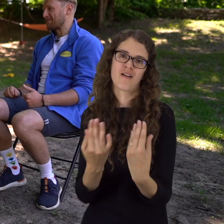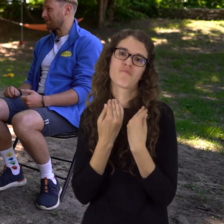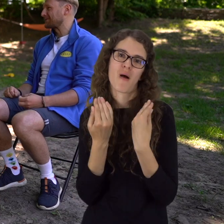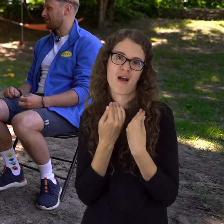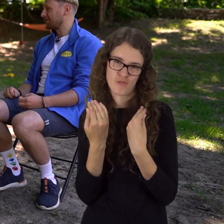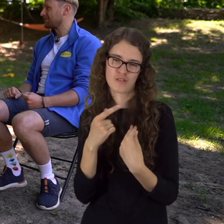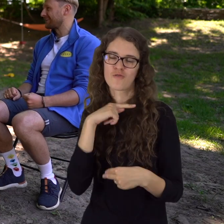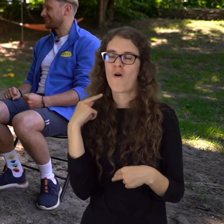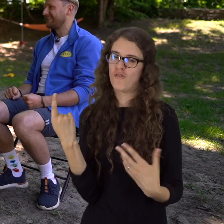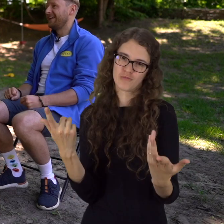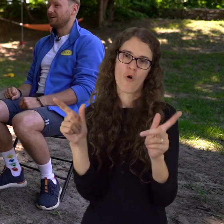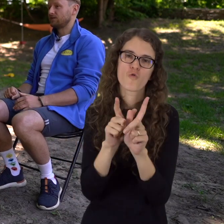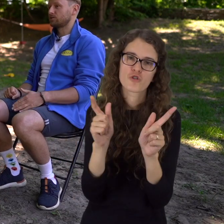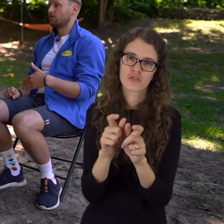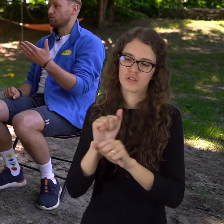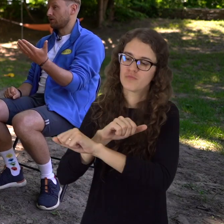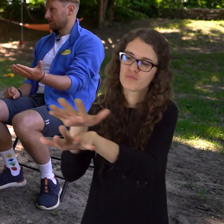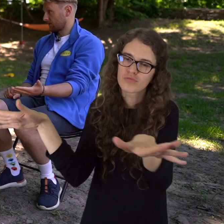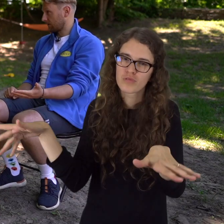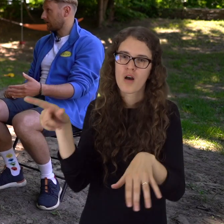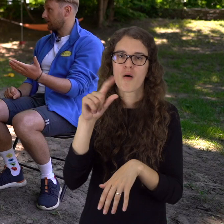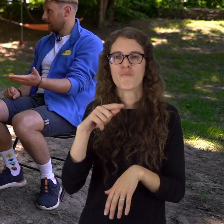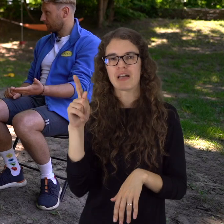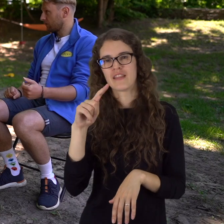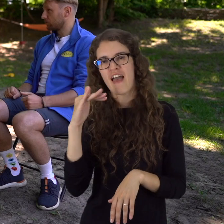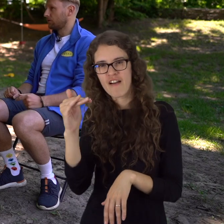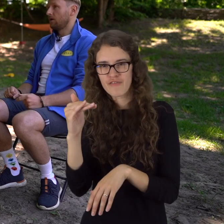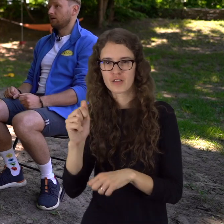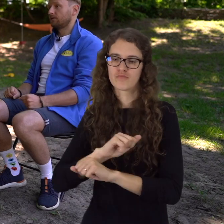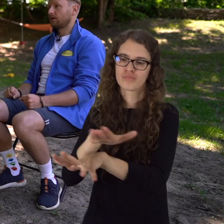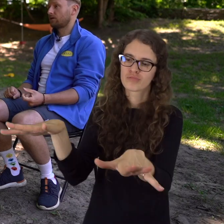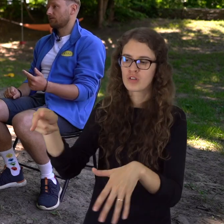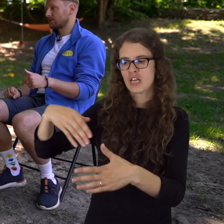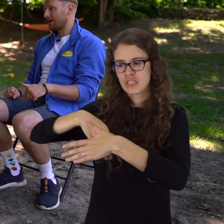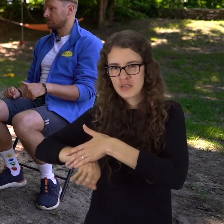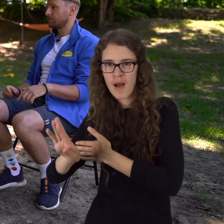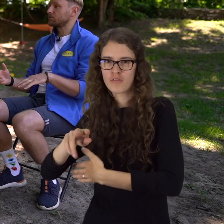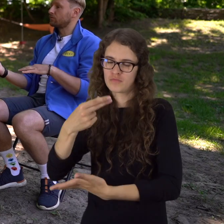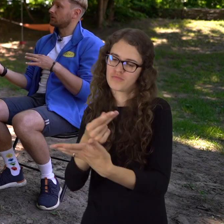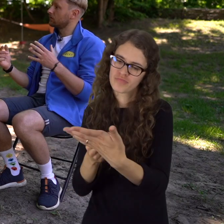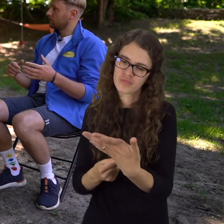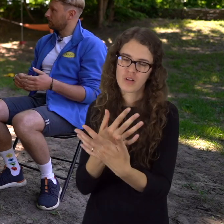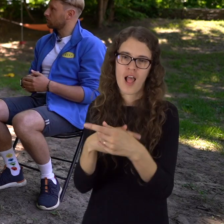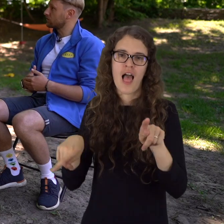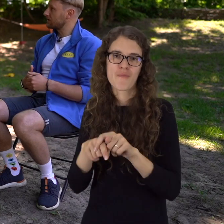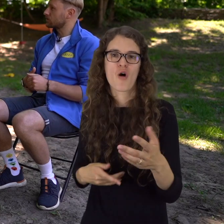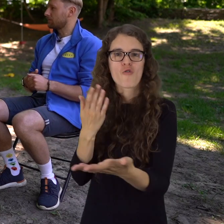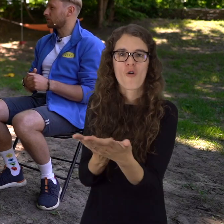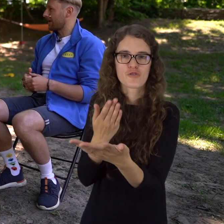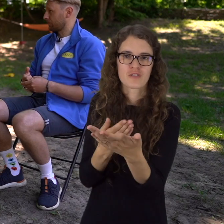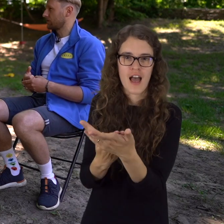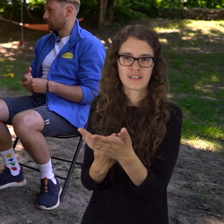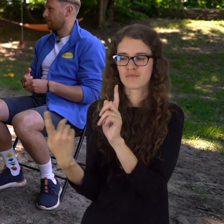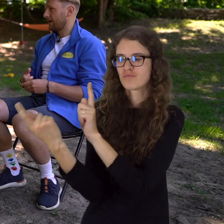tradicinio pamokos modelio, tai yra, kai siūsdavom užduotis ar PDF formatu, vaikai turėdavo atsispausdinti, paskui būdavo į konsultacijas,